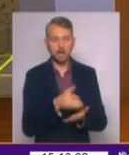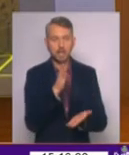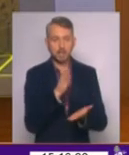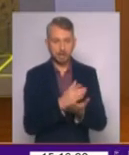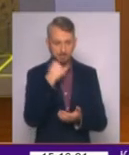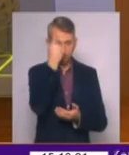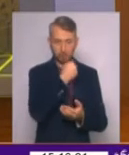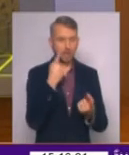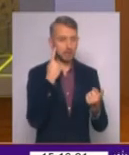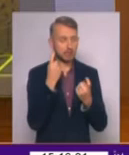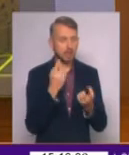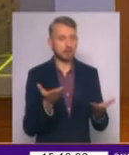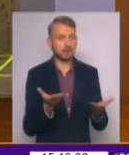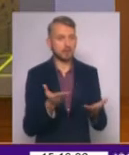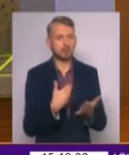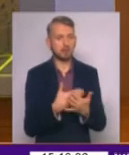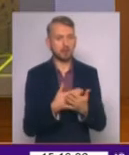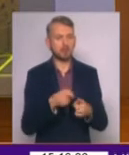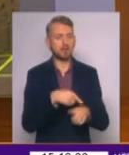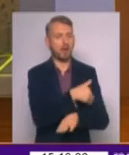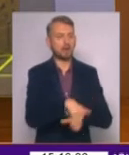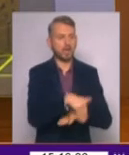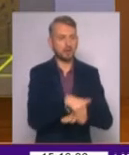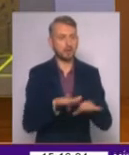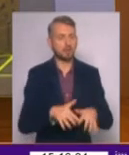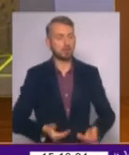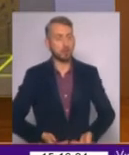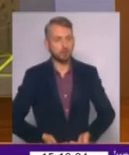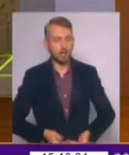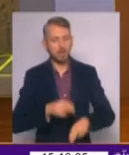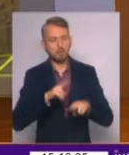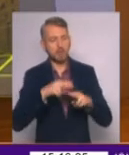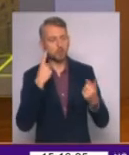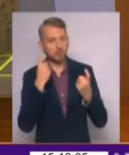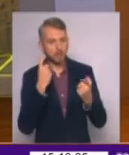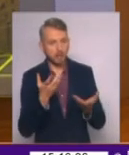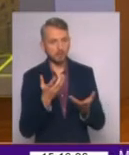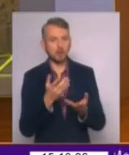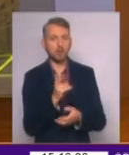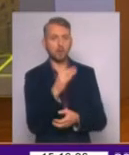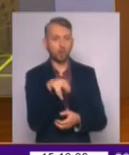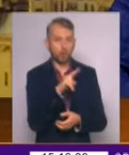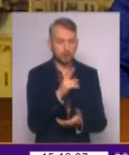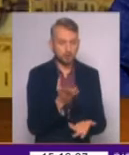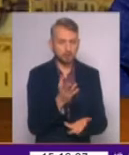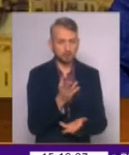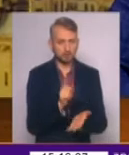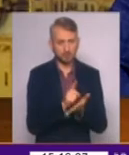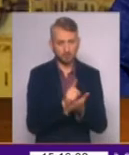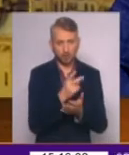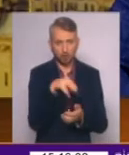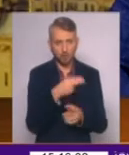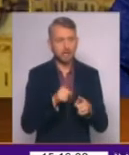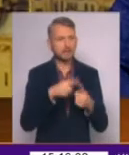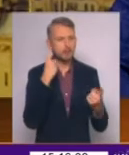персональні дані, які, ну, наприклад, це адреса. Так, це проживання, відповідно, так. Паспортні дані, ідентифікаційний код. Ці дані